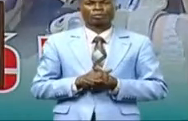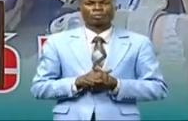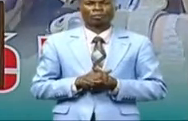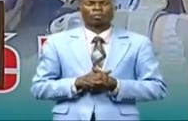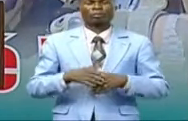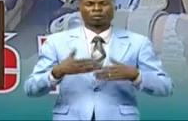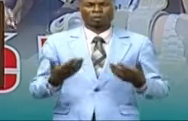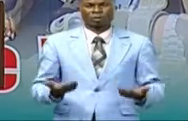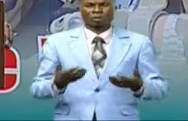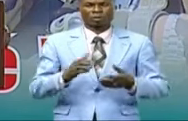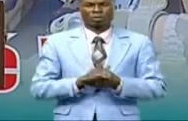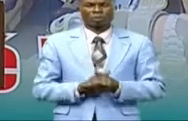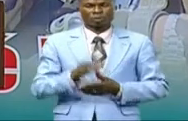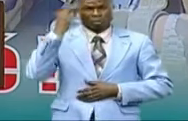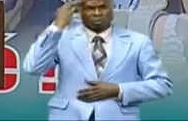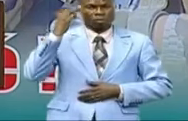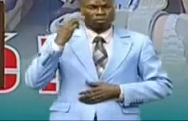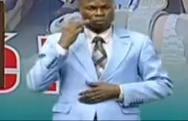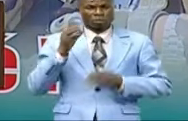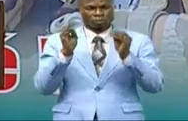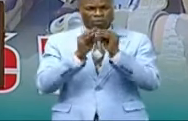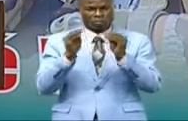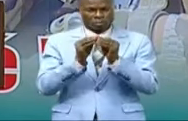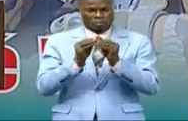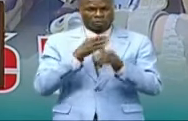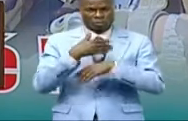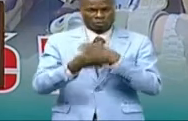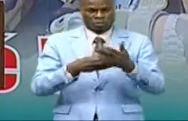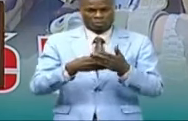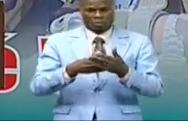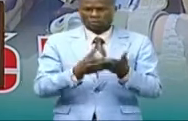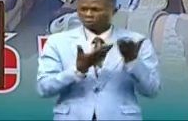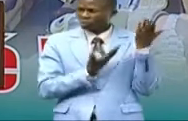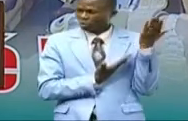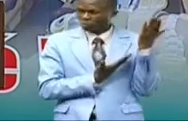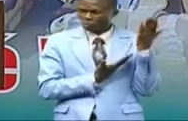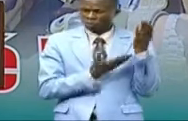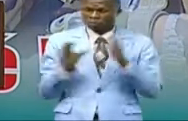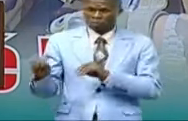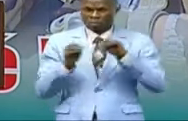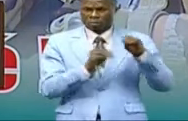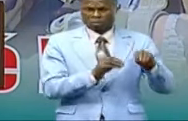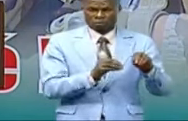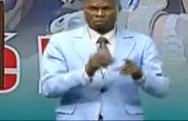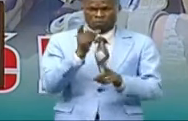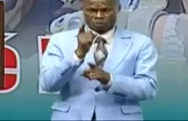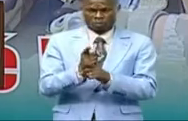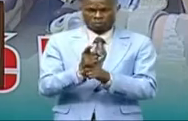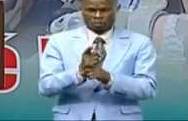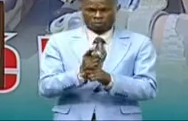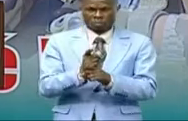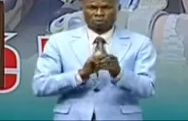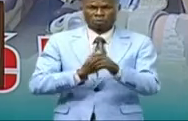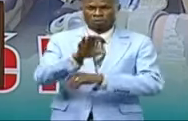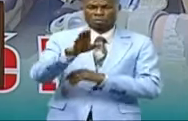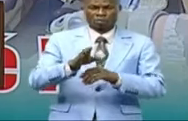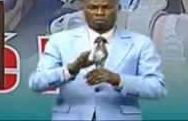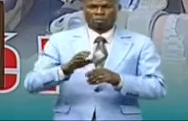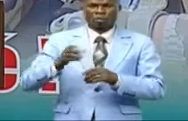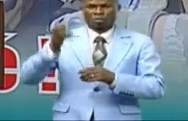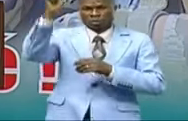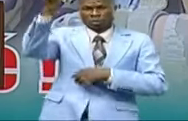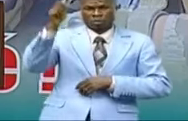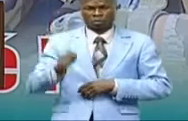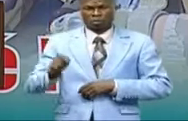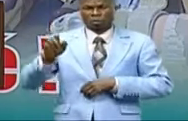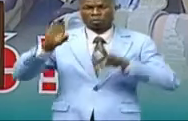En effet, le mini-sommet a conclu à la nécessité de la mise en œuvre effective du déploiement de la force régionale de